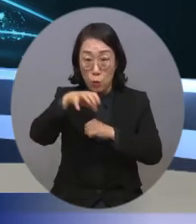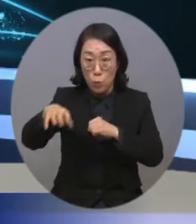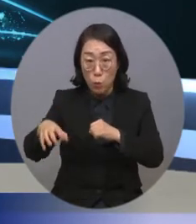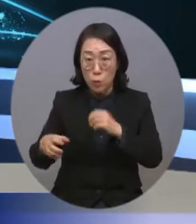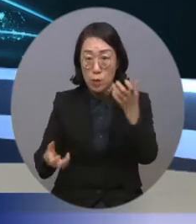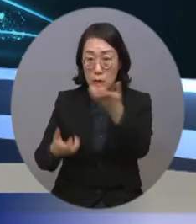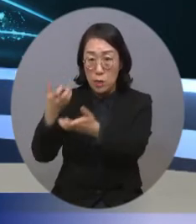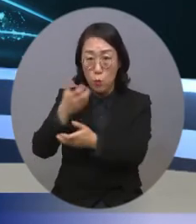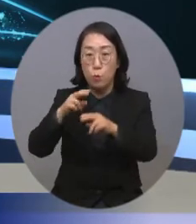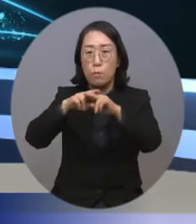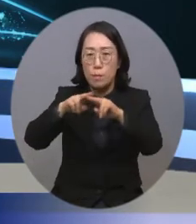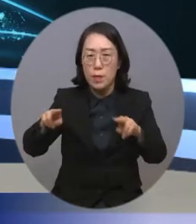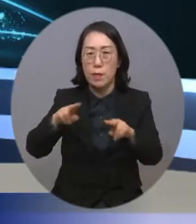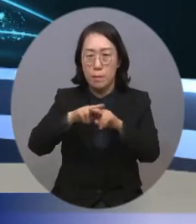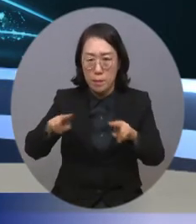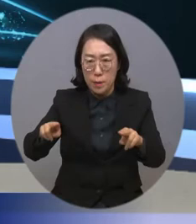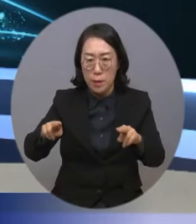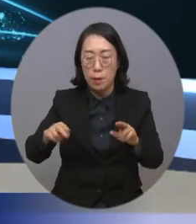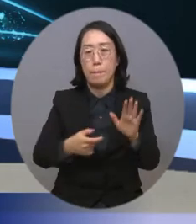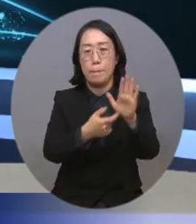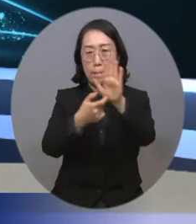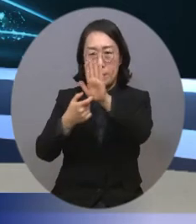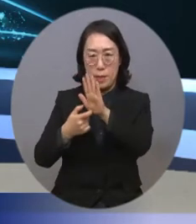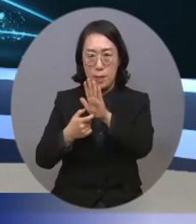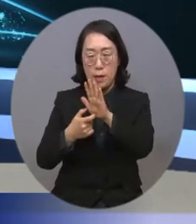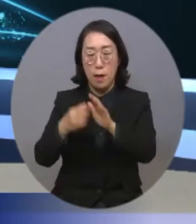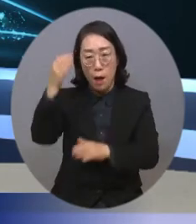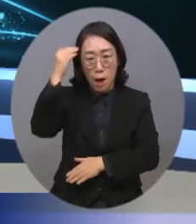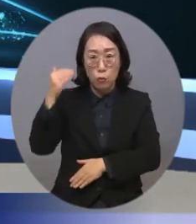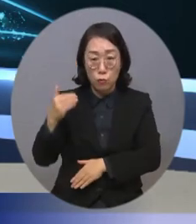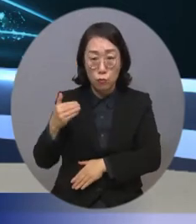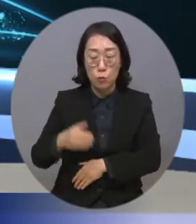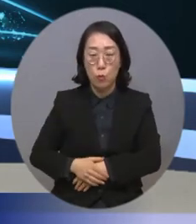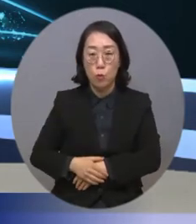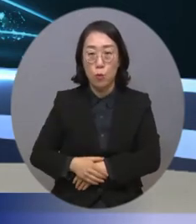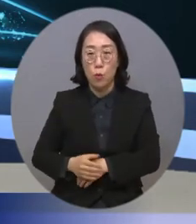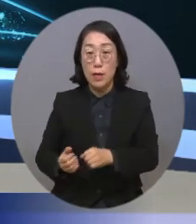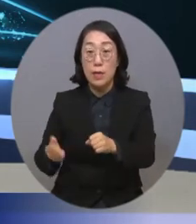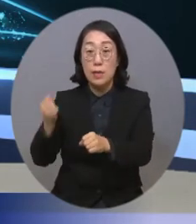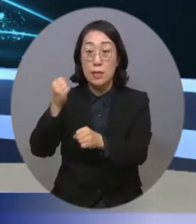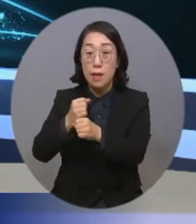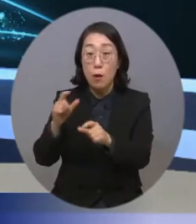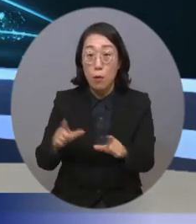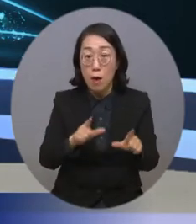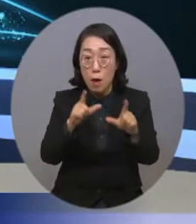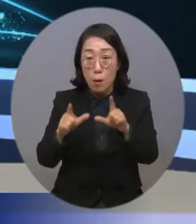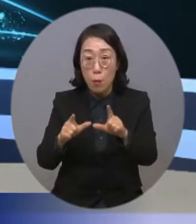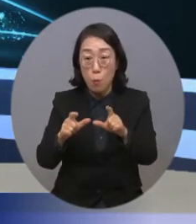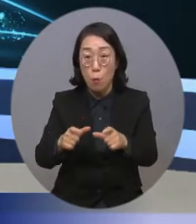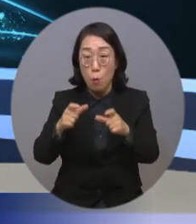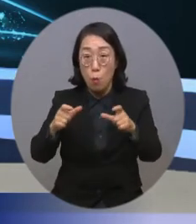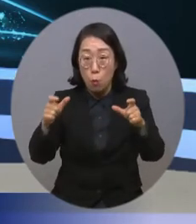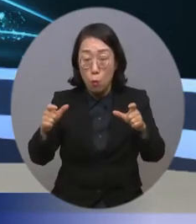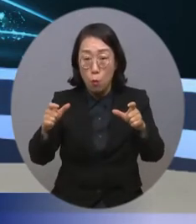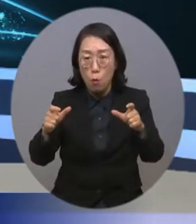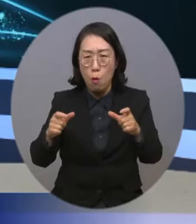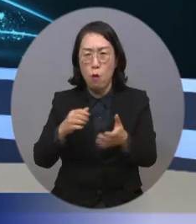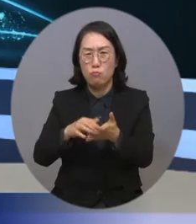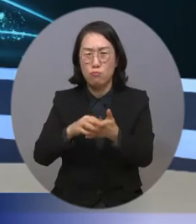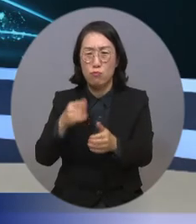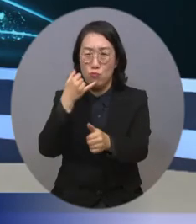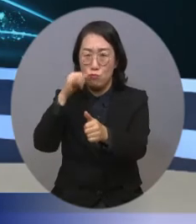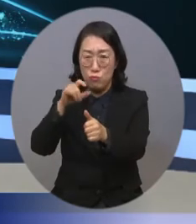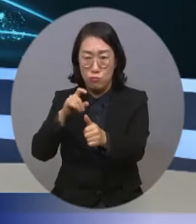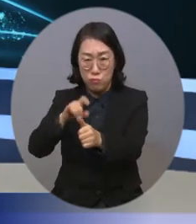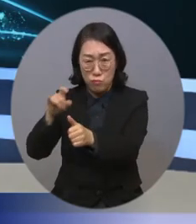이동제한 조치를 잇따라 발표했는데요 우리나라 또한 단계적 일상 회복이 시작된 이후 확진 자가 크게 늘어 일상